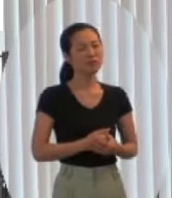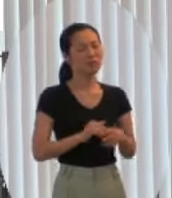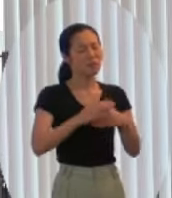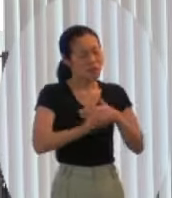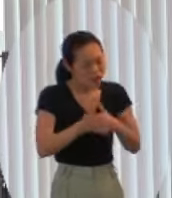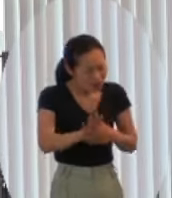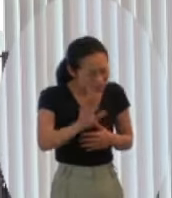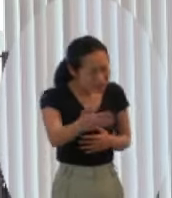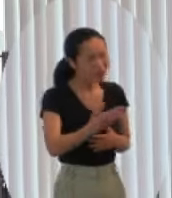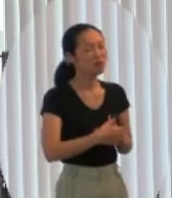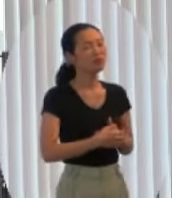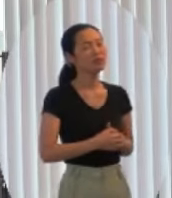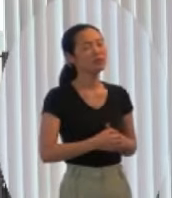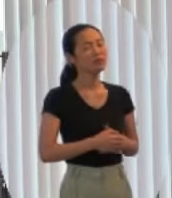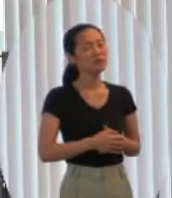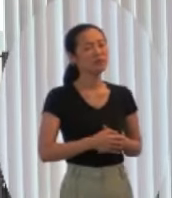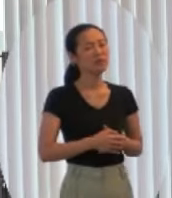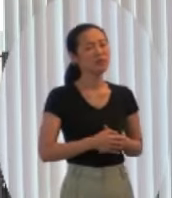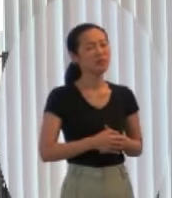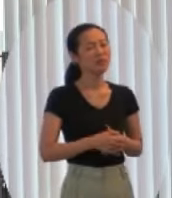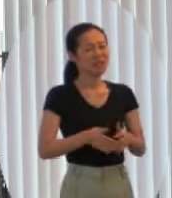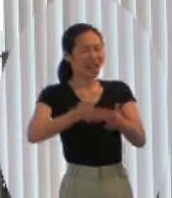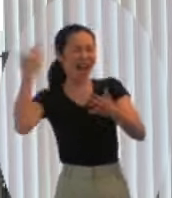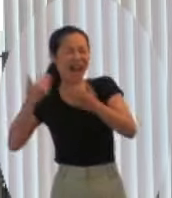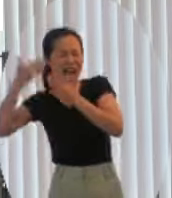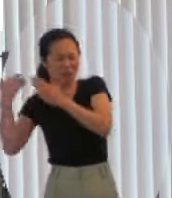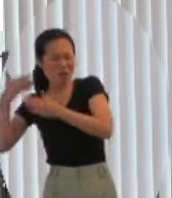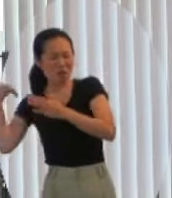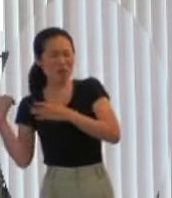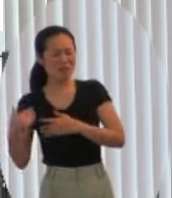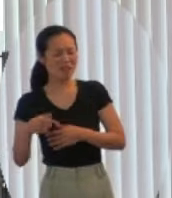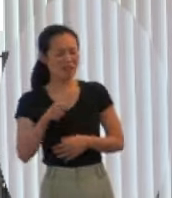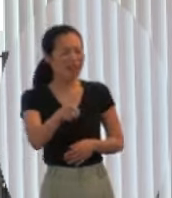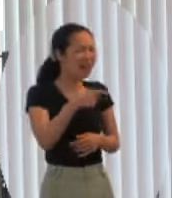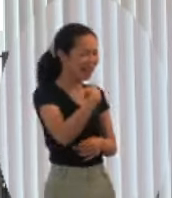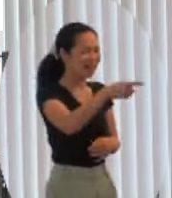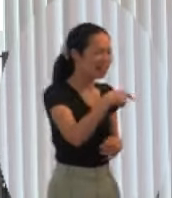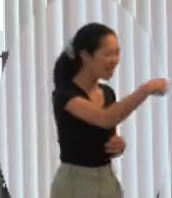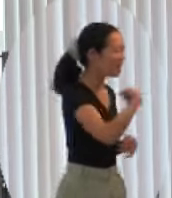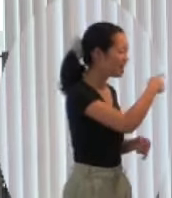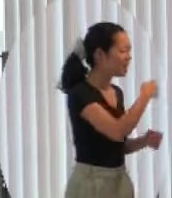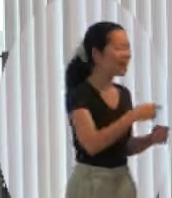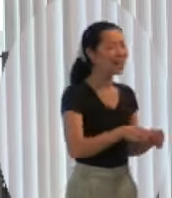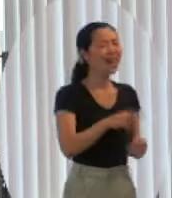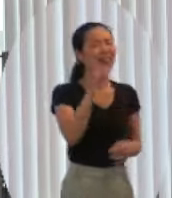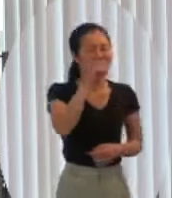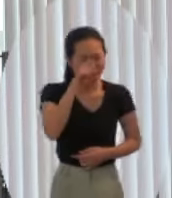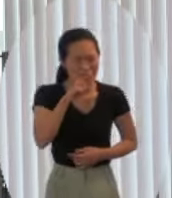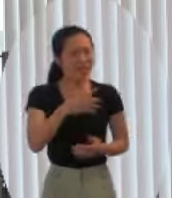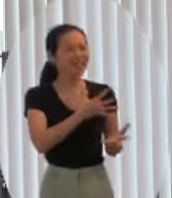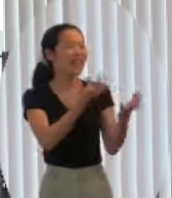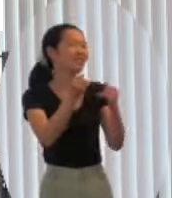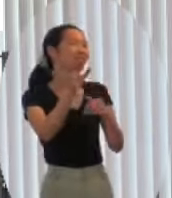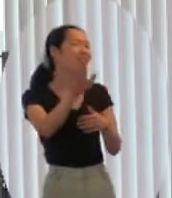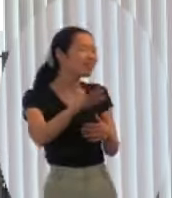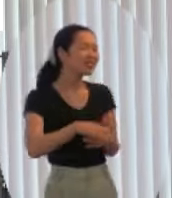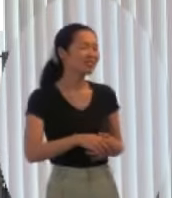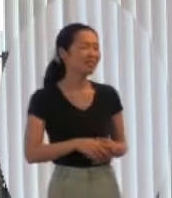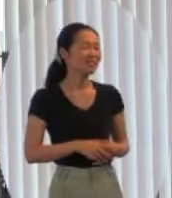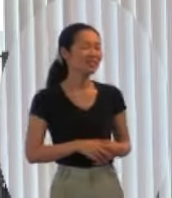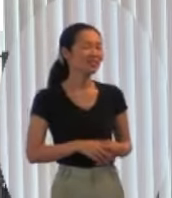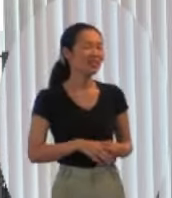罪深いんですから。もう過去に遡ったらいくらでもですね、もうダメなこといっぱい出てくるわけですから。だから